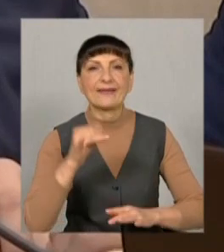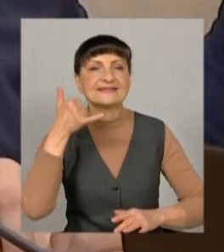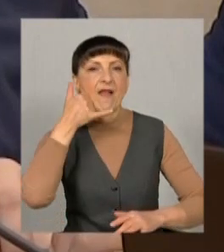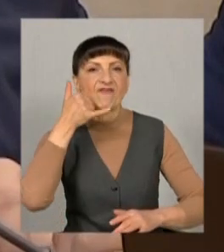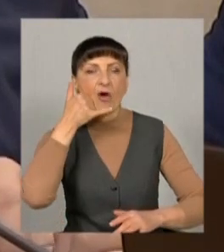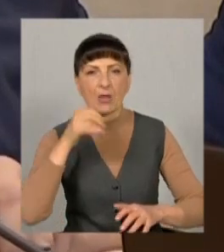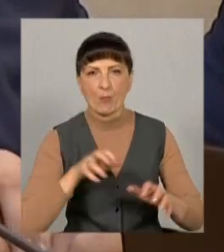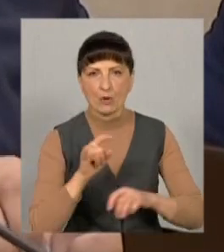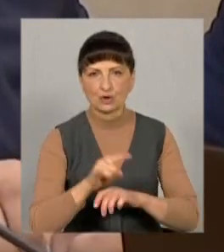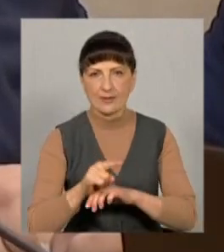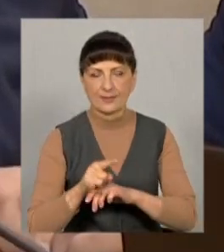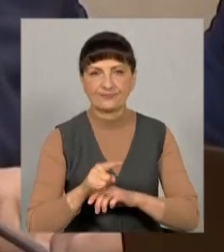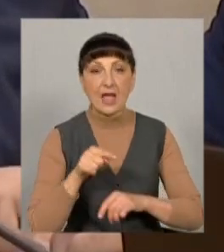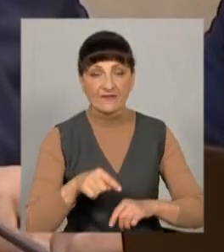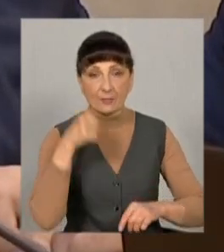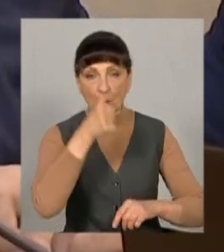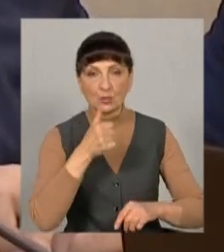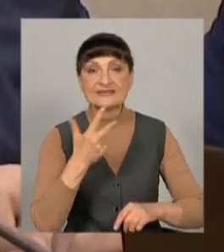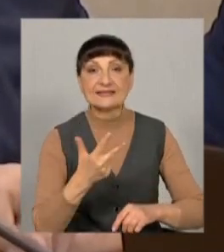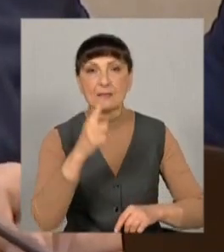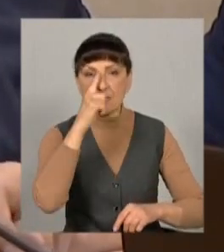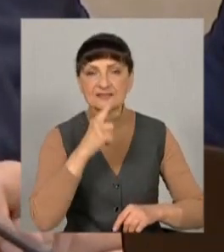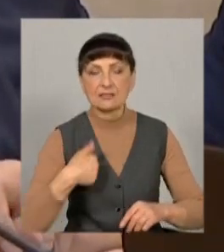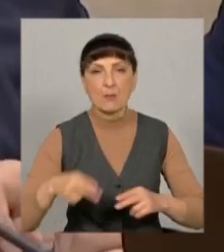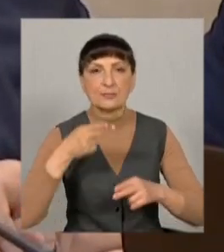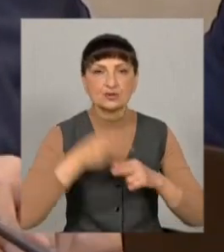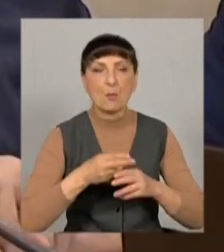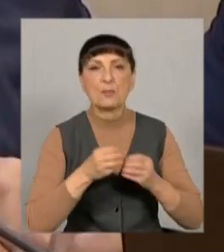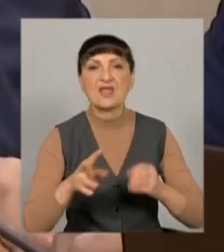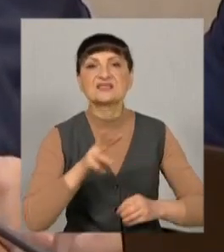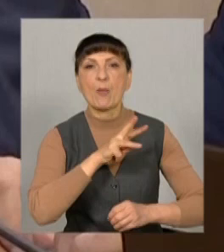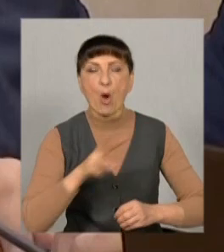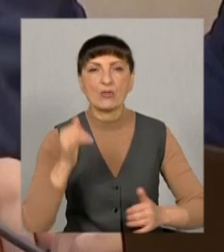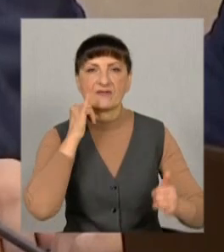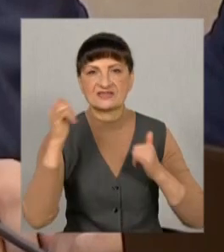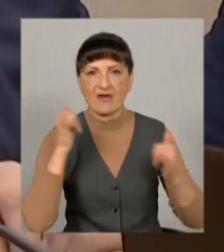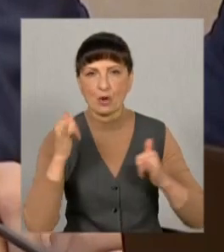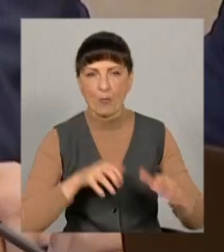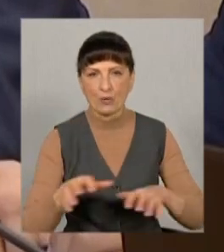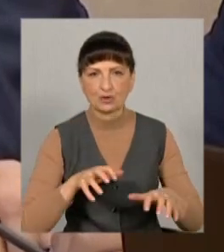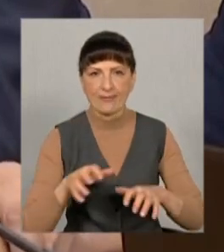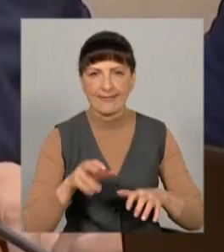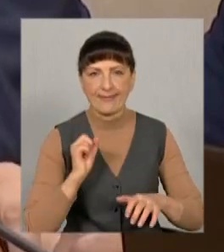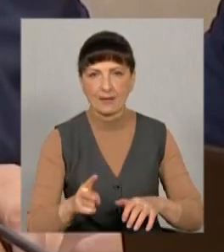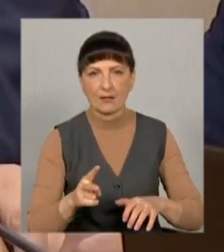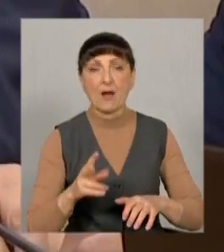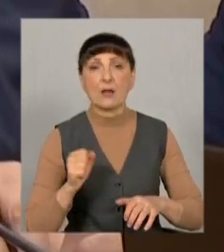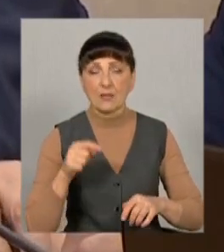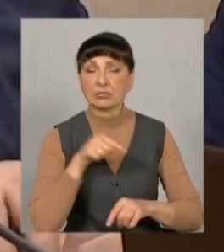начала года, за 3 месяца, нами пресечено 15 миллионов таких звонков. То есть это работает, да, там